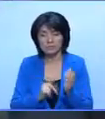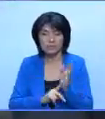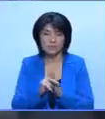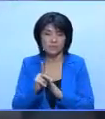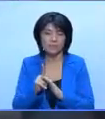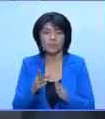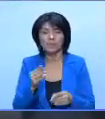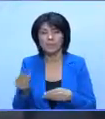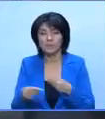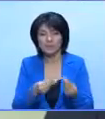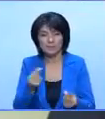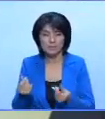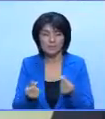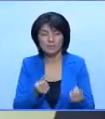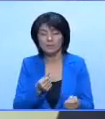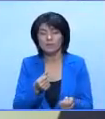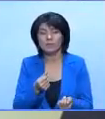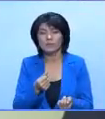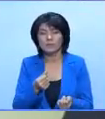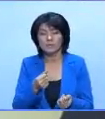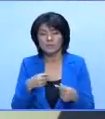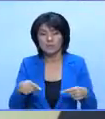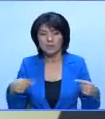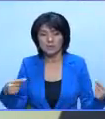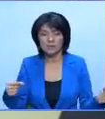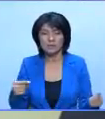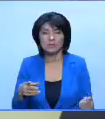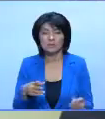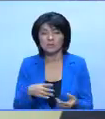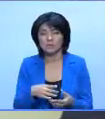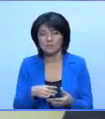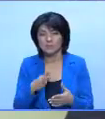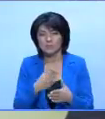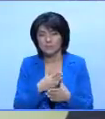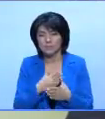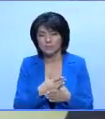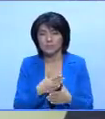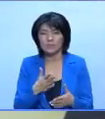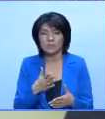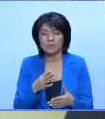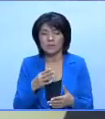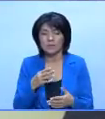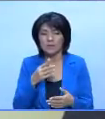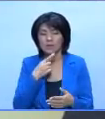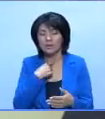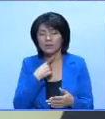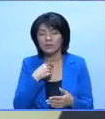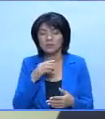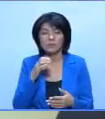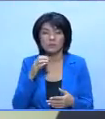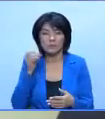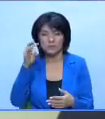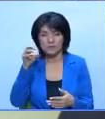жатыр. Светофор ретінде анау көз көрмейтін адамдарға дауыс шығатын светофор. Қалада